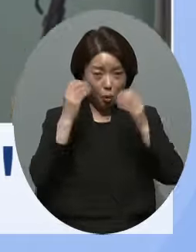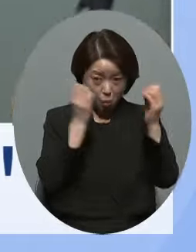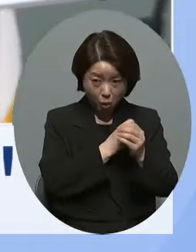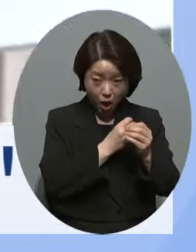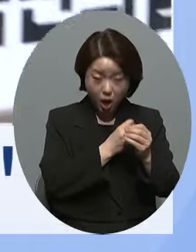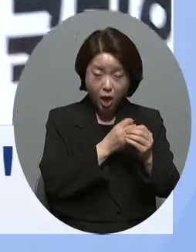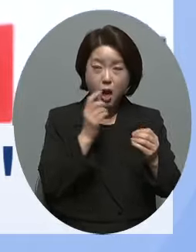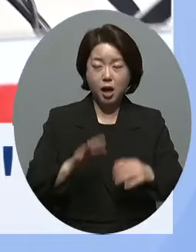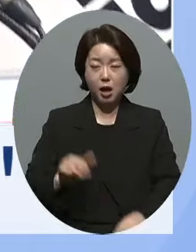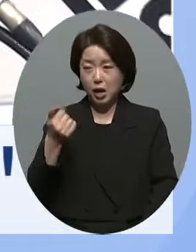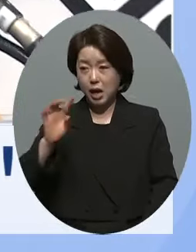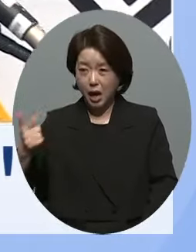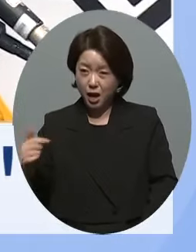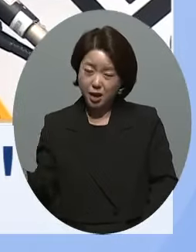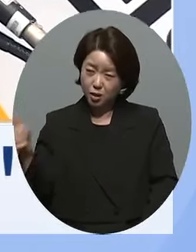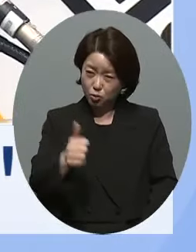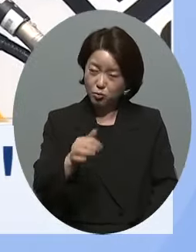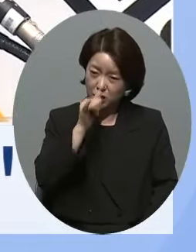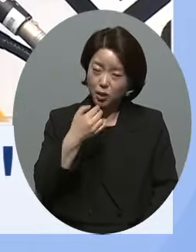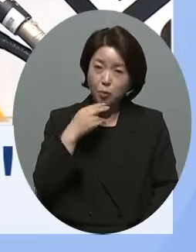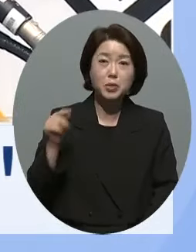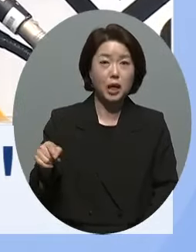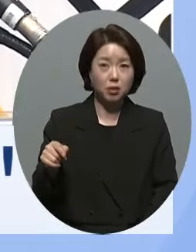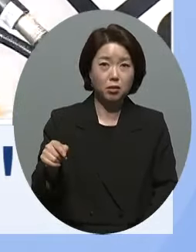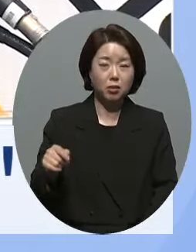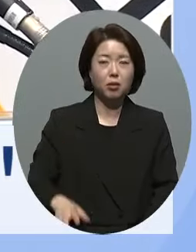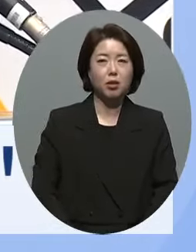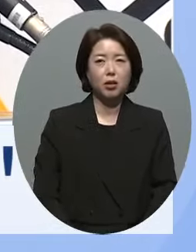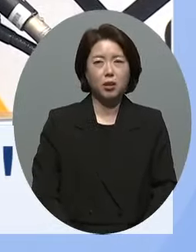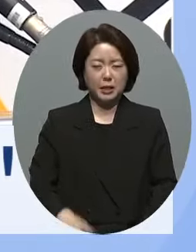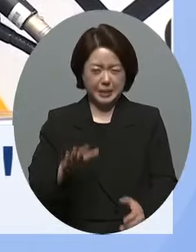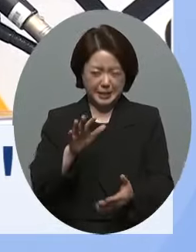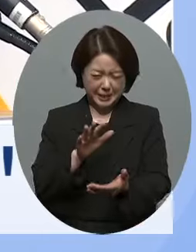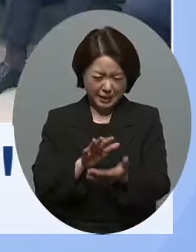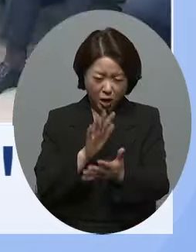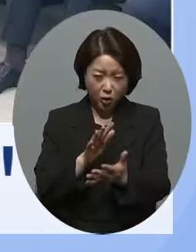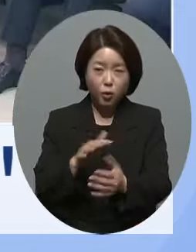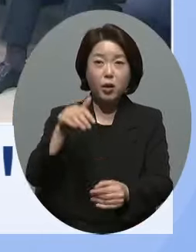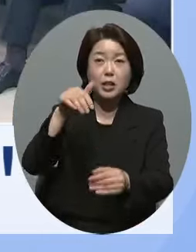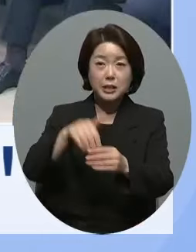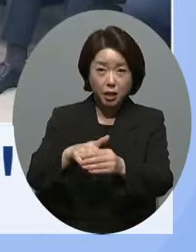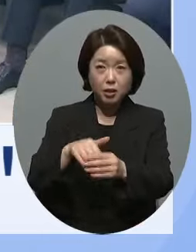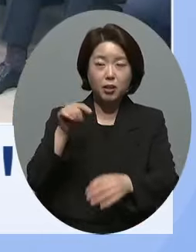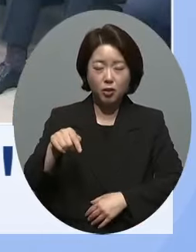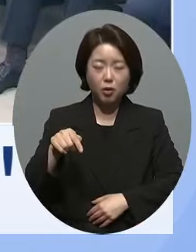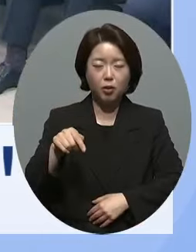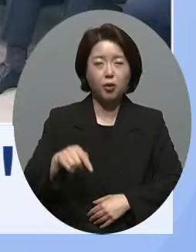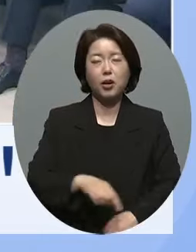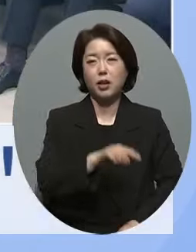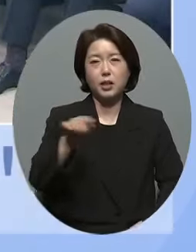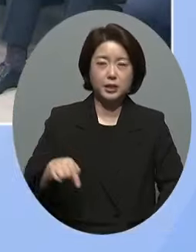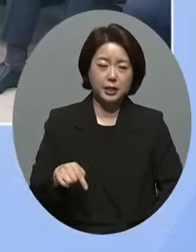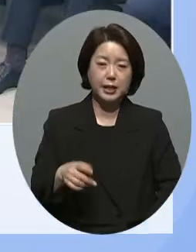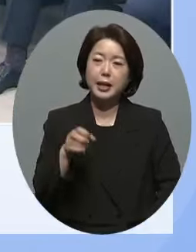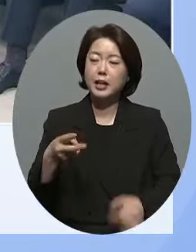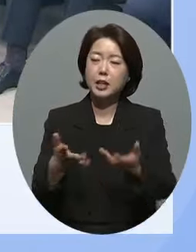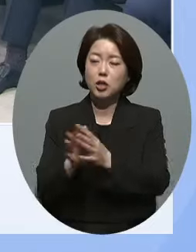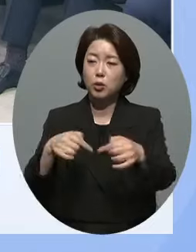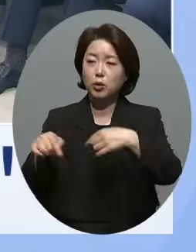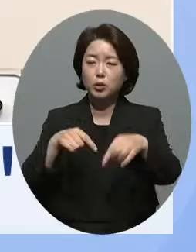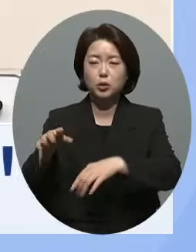등판 연보가 지금 가장 중요해져 보이는데 오히려 용광로 전대가 용광로 전대 그다음에 정말 빨리이 여권의 리더십을 수습하는 그런